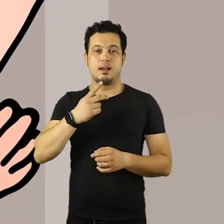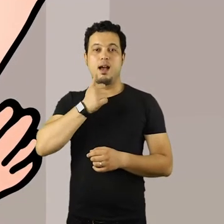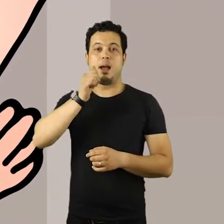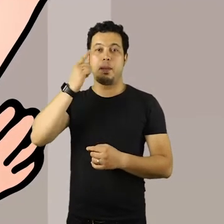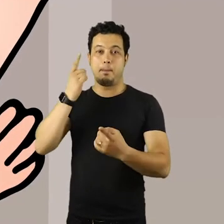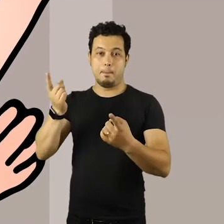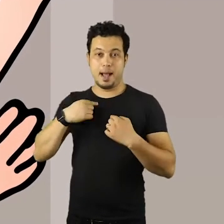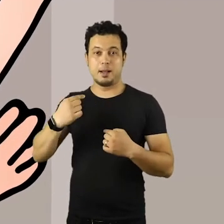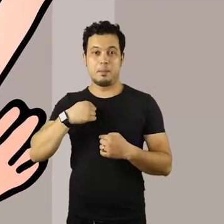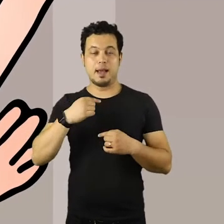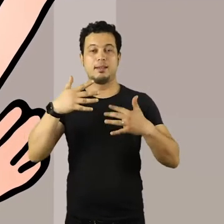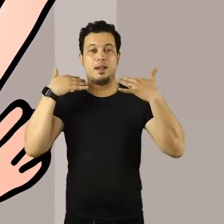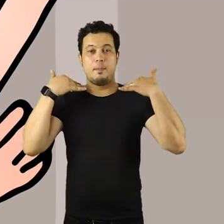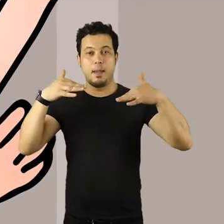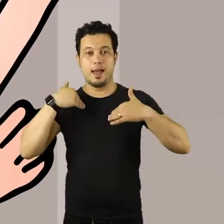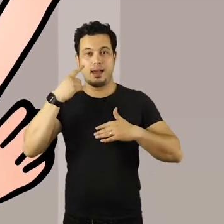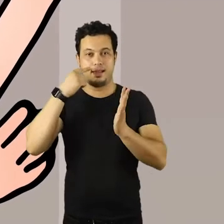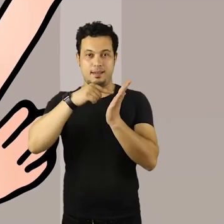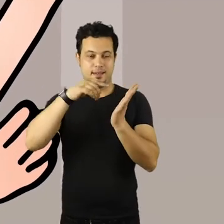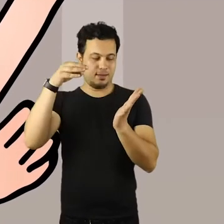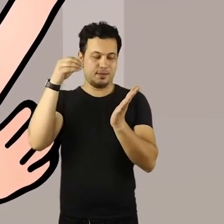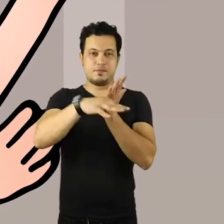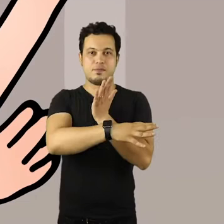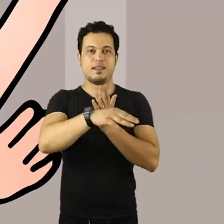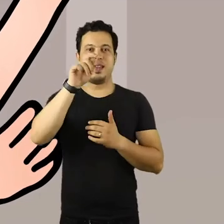mu atlatıyorsunuz? Hay Allah iyiliğinizi versin.